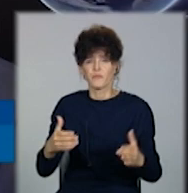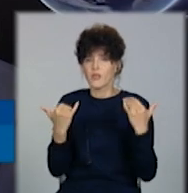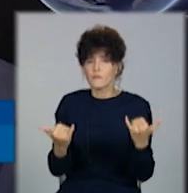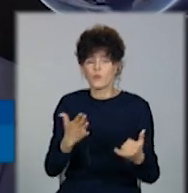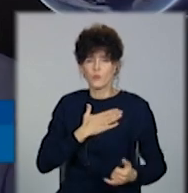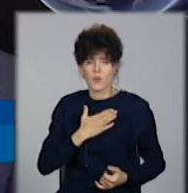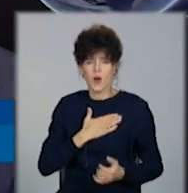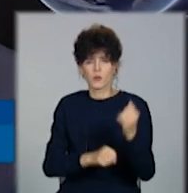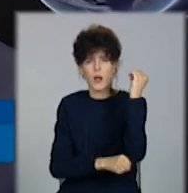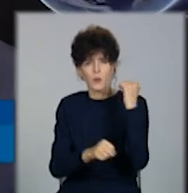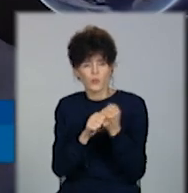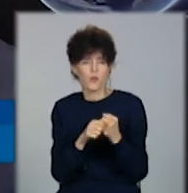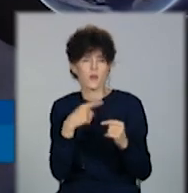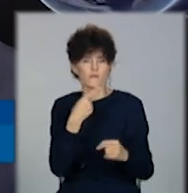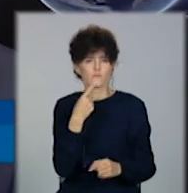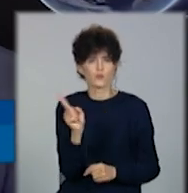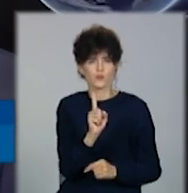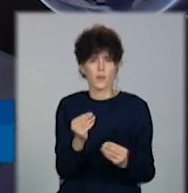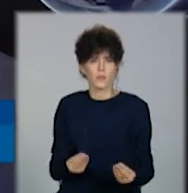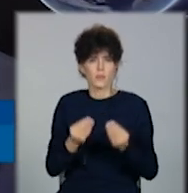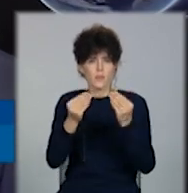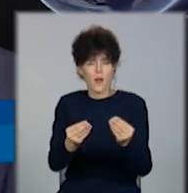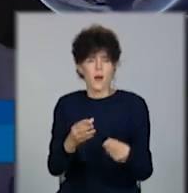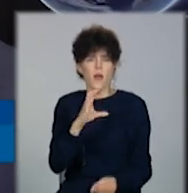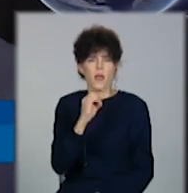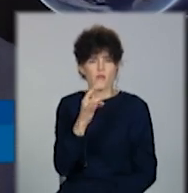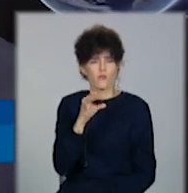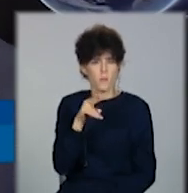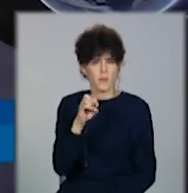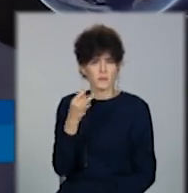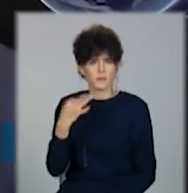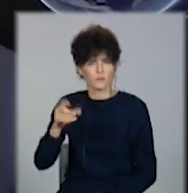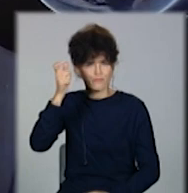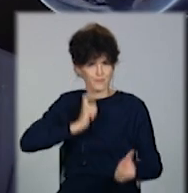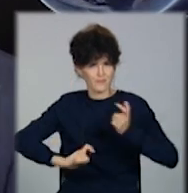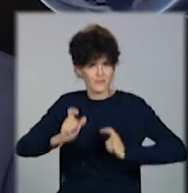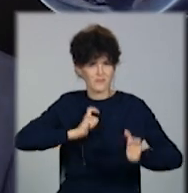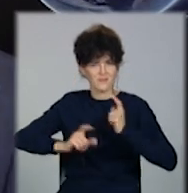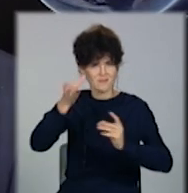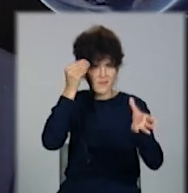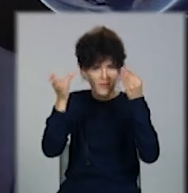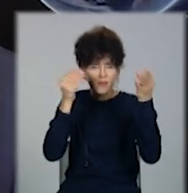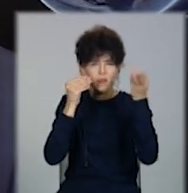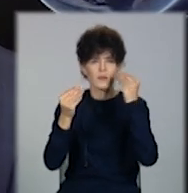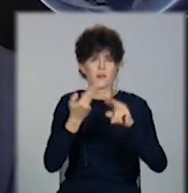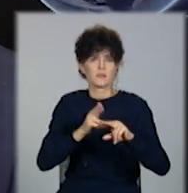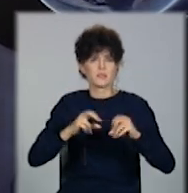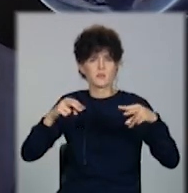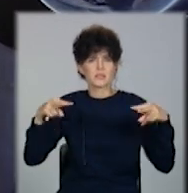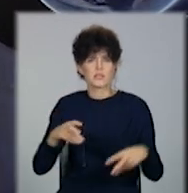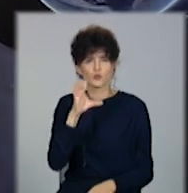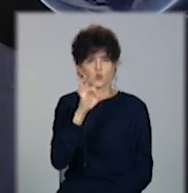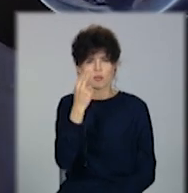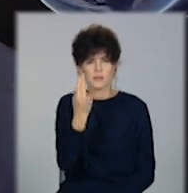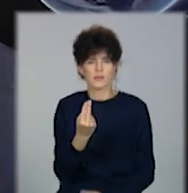співробітники отримують європейський рівень заробітних плат. Наші співробітники обезпечені соціальними